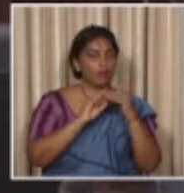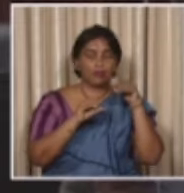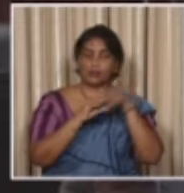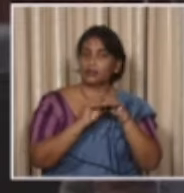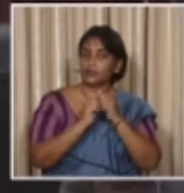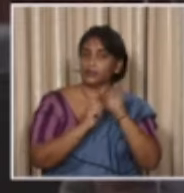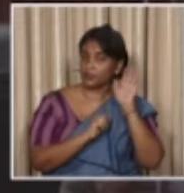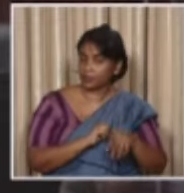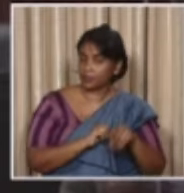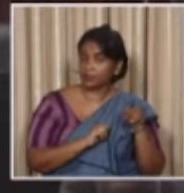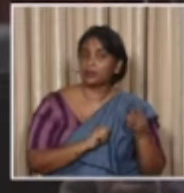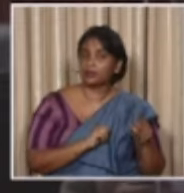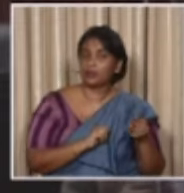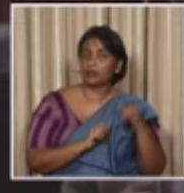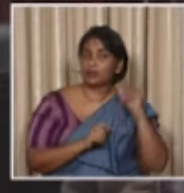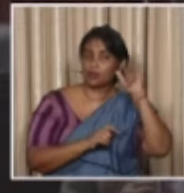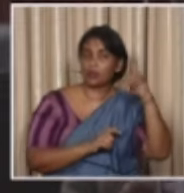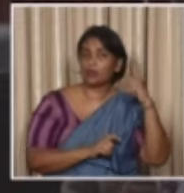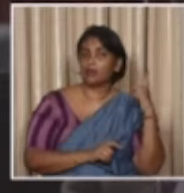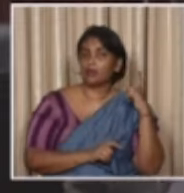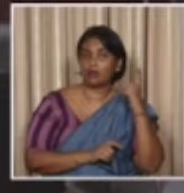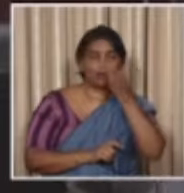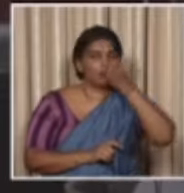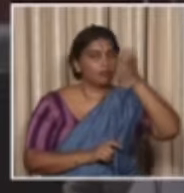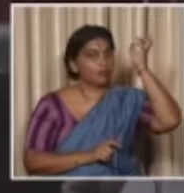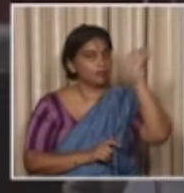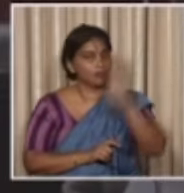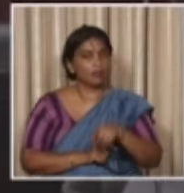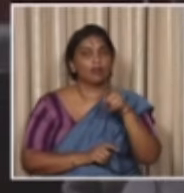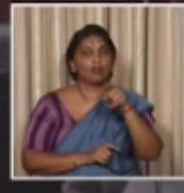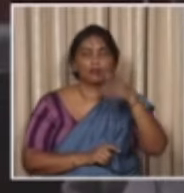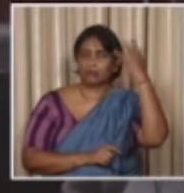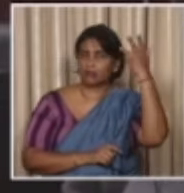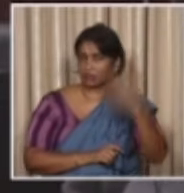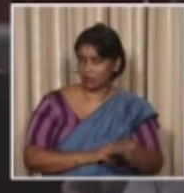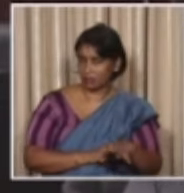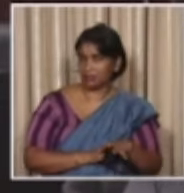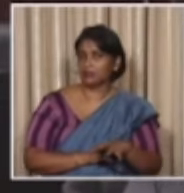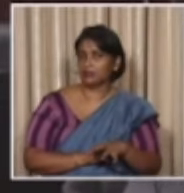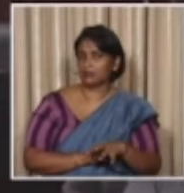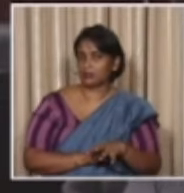කරමින් සිටියේදී අපේ ගුවන් හමුදාවෙන් බෝම්බයක් කෙල්ල ඔහු ඝාතනය කළා.